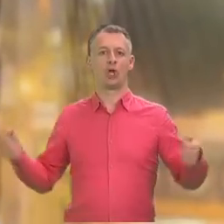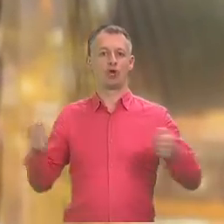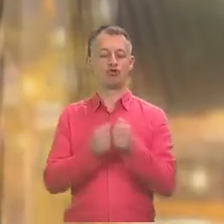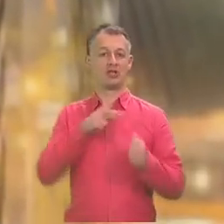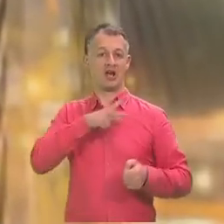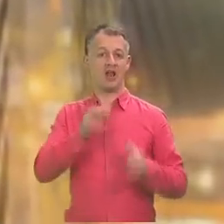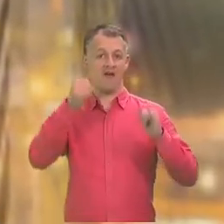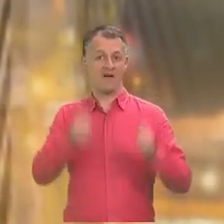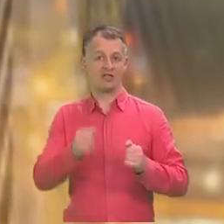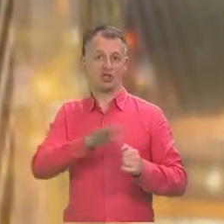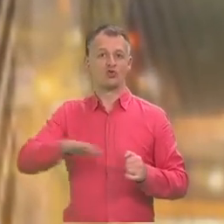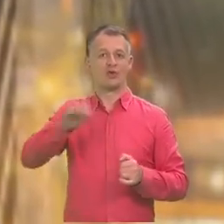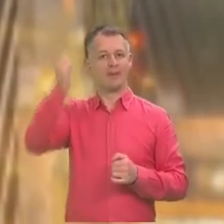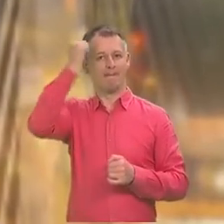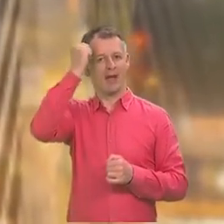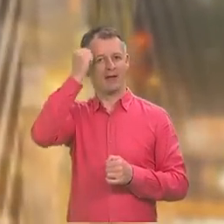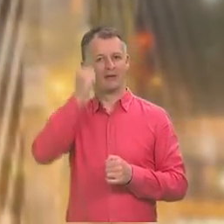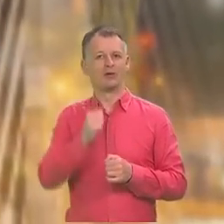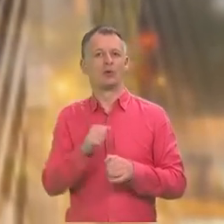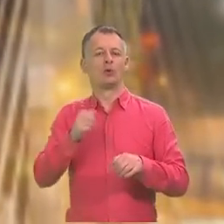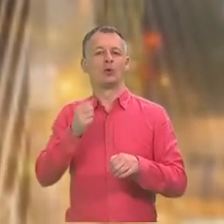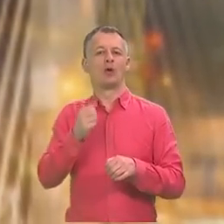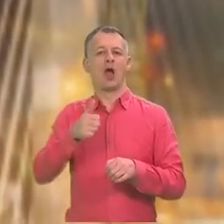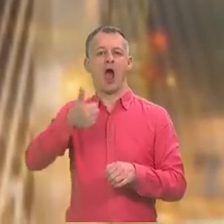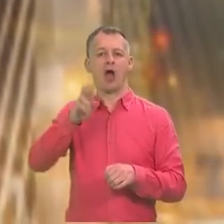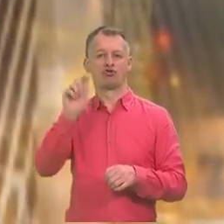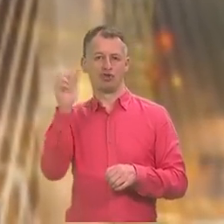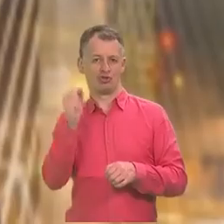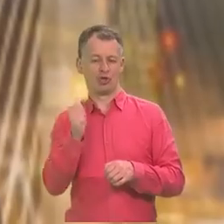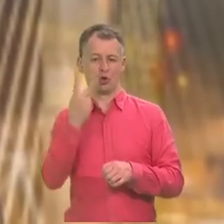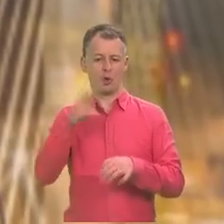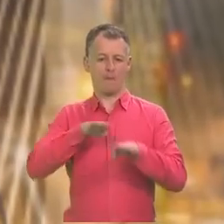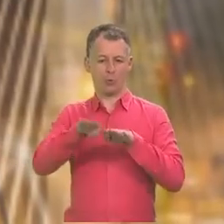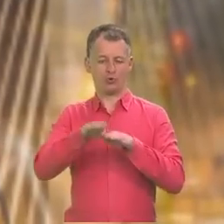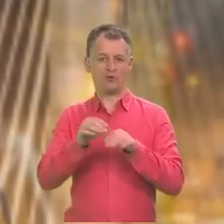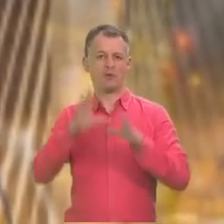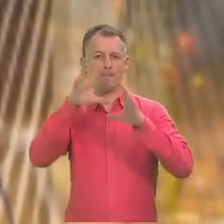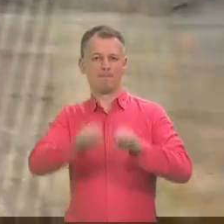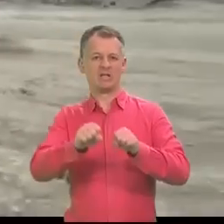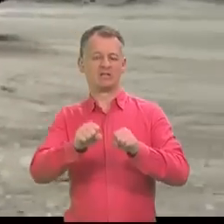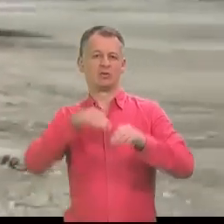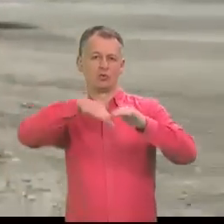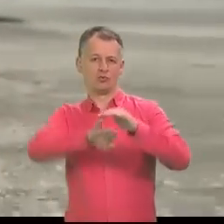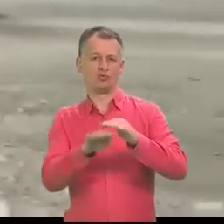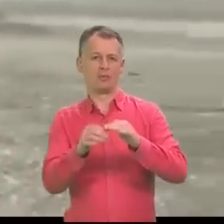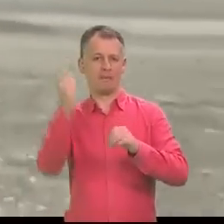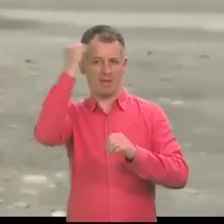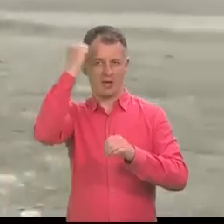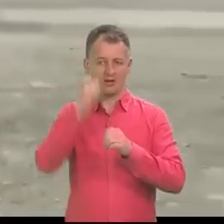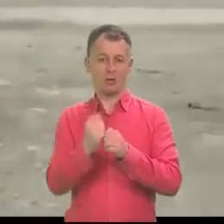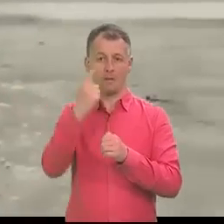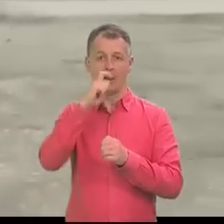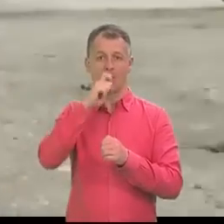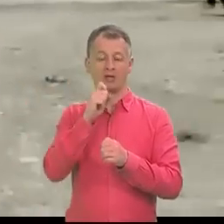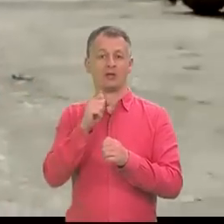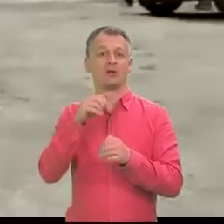Accident grav astăzi la o carieră de piatră din Argeș. Doi muncitori au fost surprinși sub un mal de pământ surpat peste ei. Unul dintre bărbați se afla într-un excavator în acel